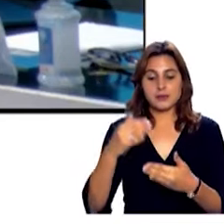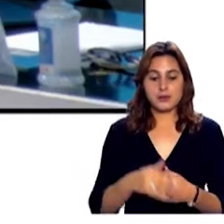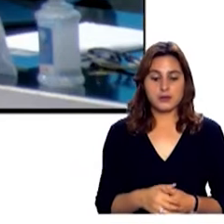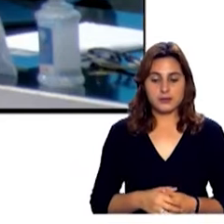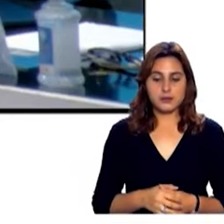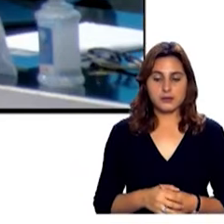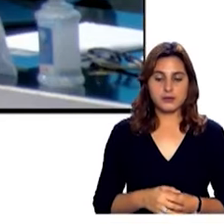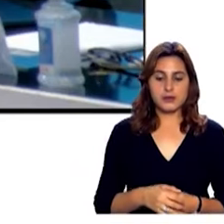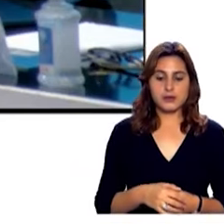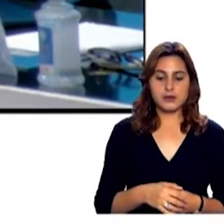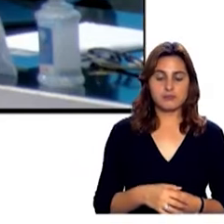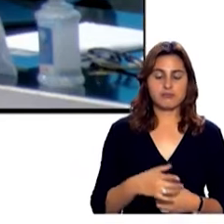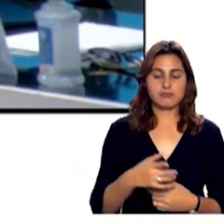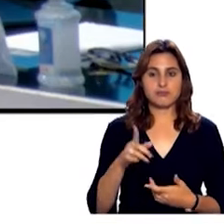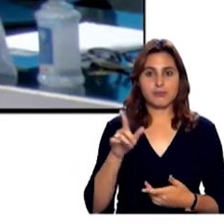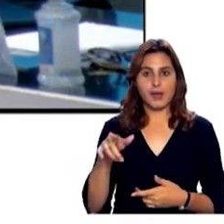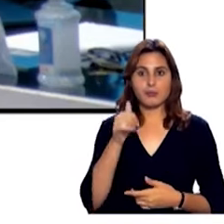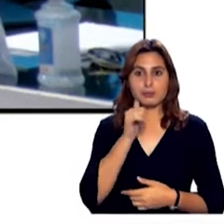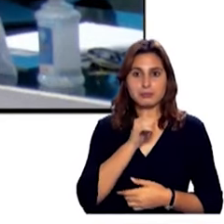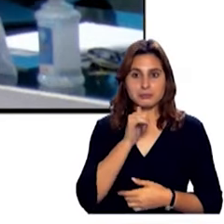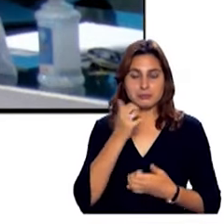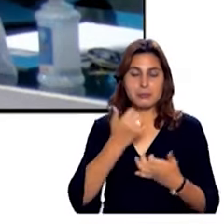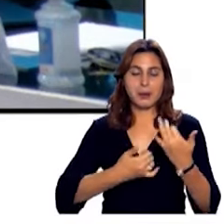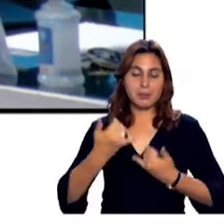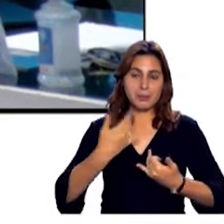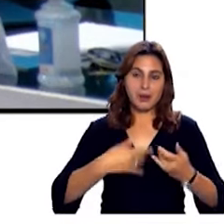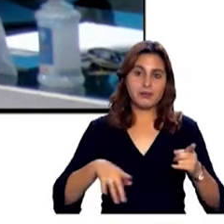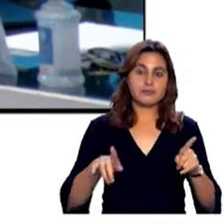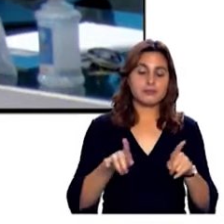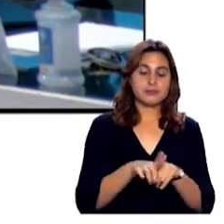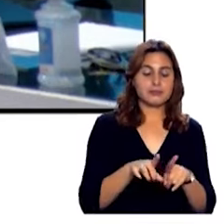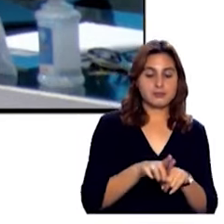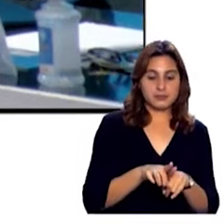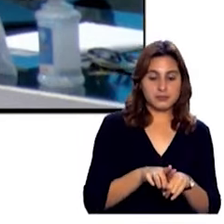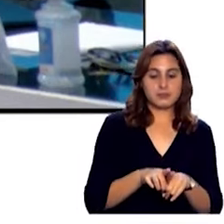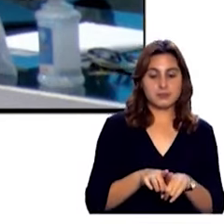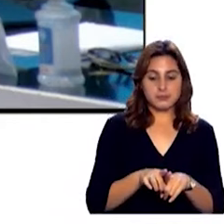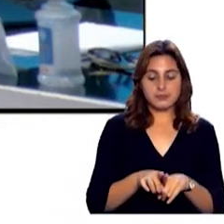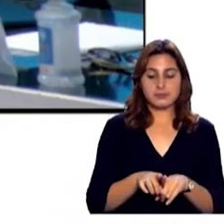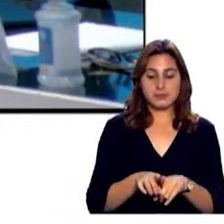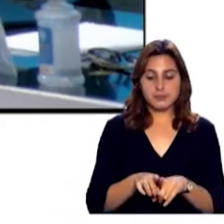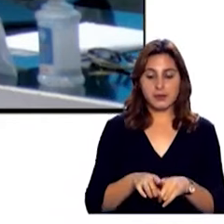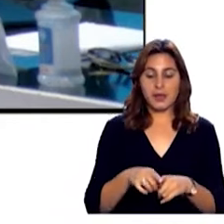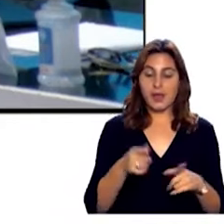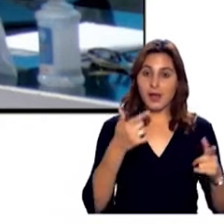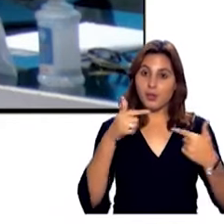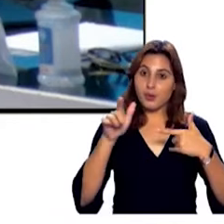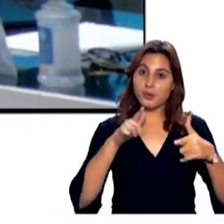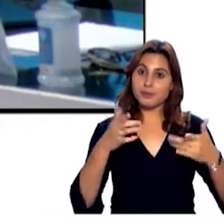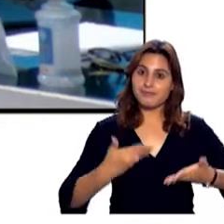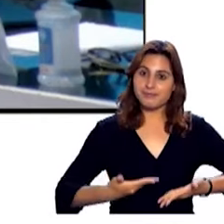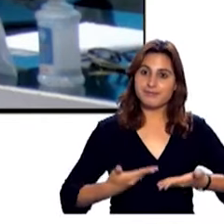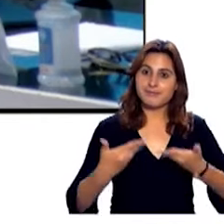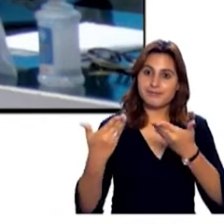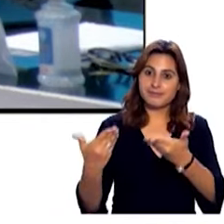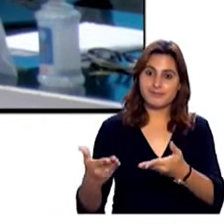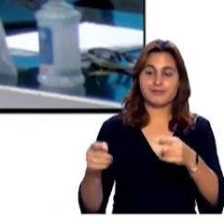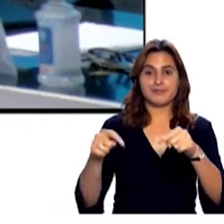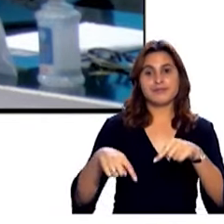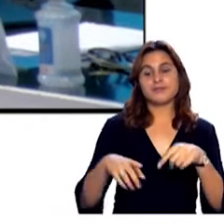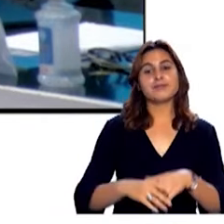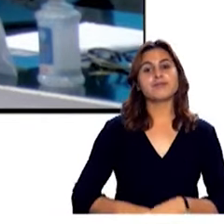Fabian aland par l'intermédiaire duquel Je suis présent ce